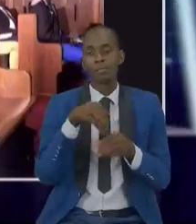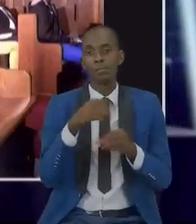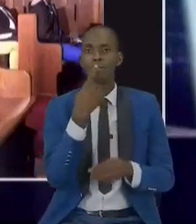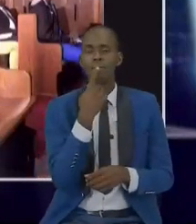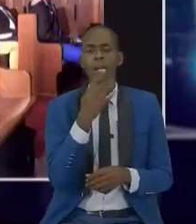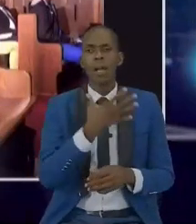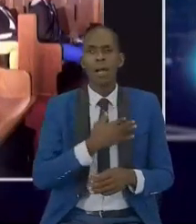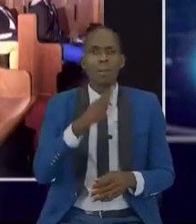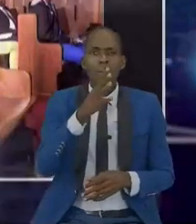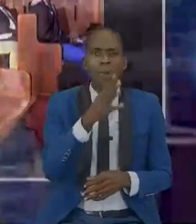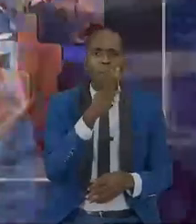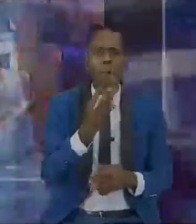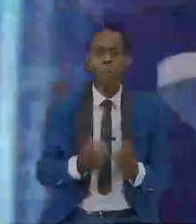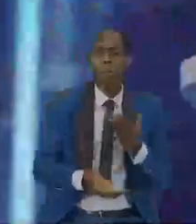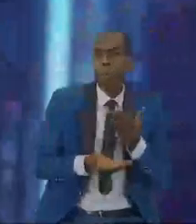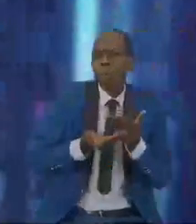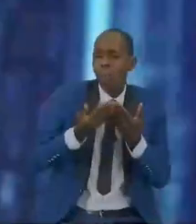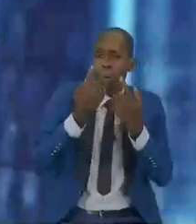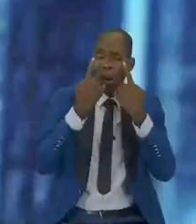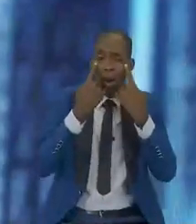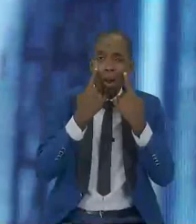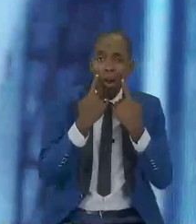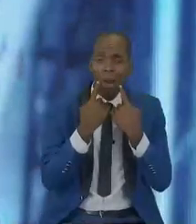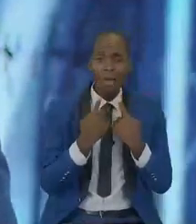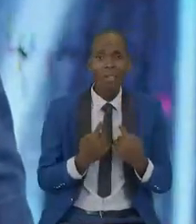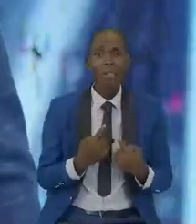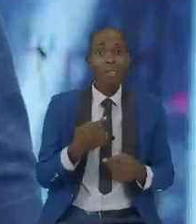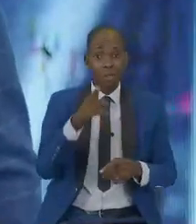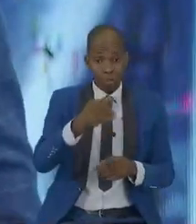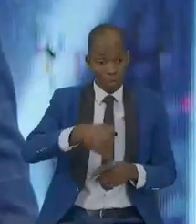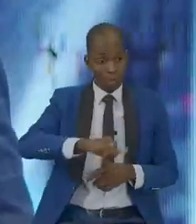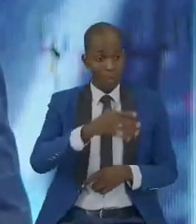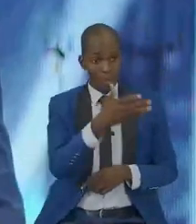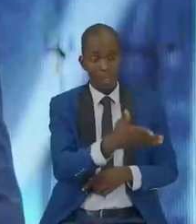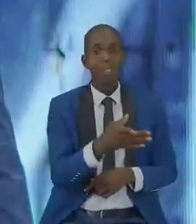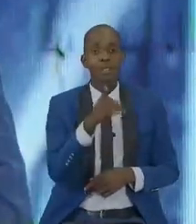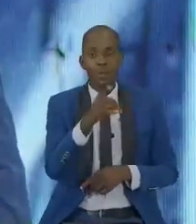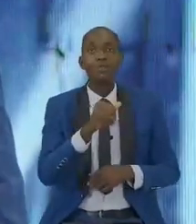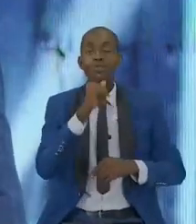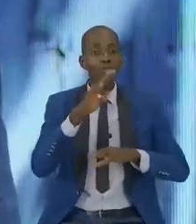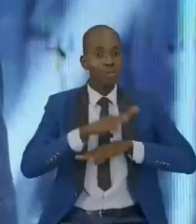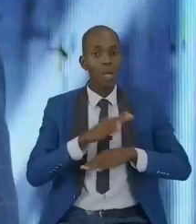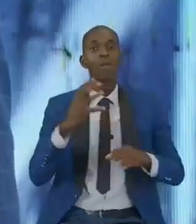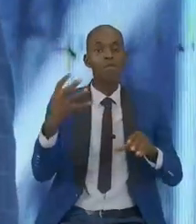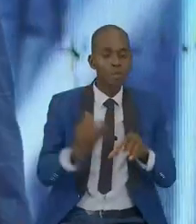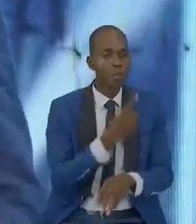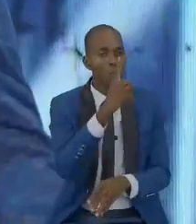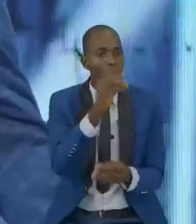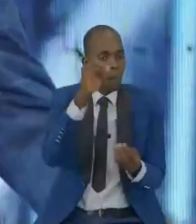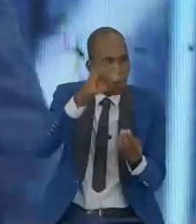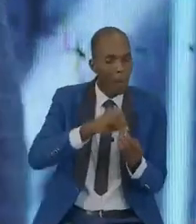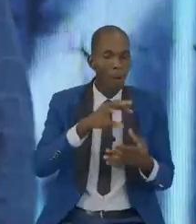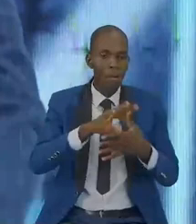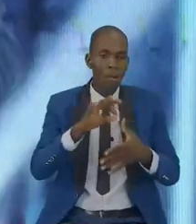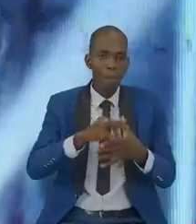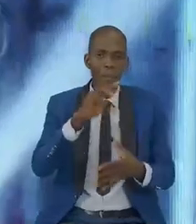tu continues de mâcher la viande comme maman, presque en larmes, même présentement. Et devant